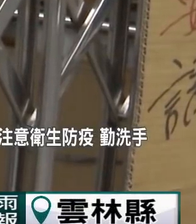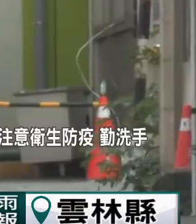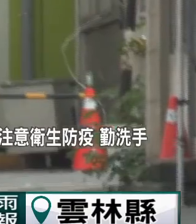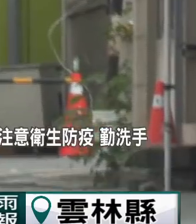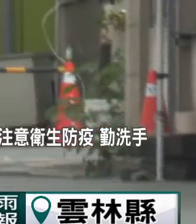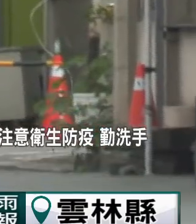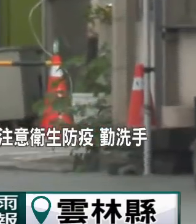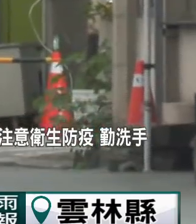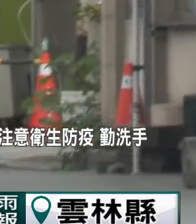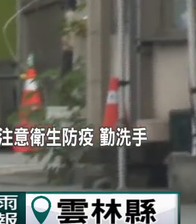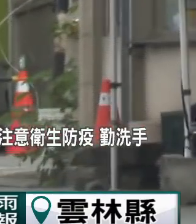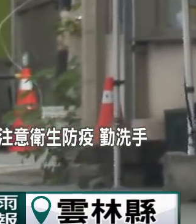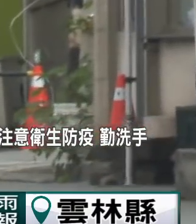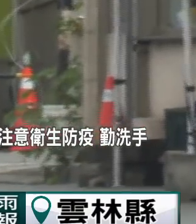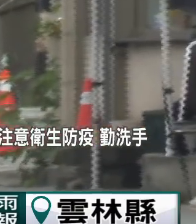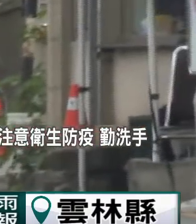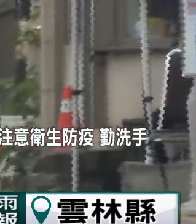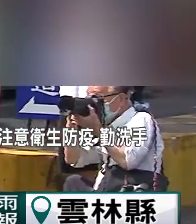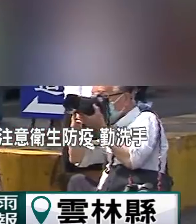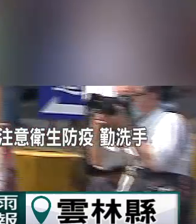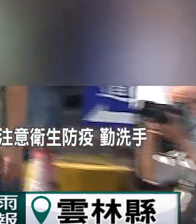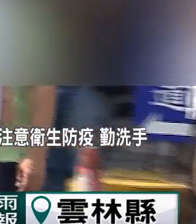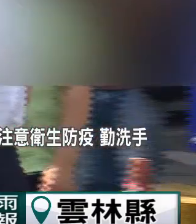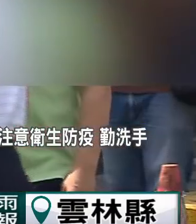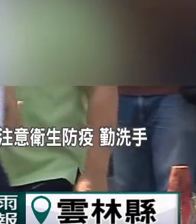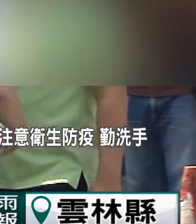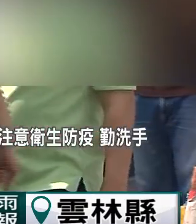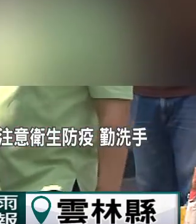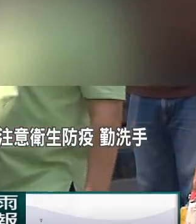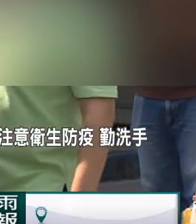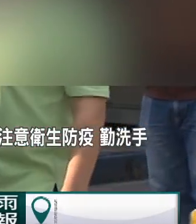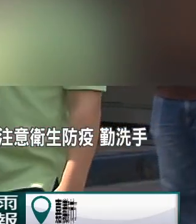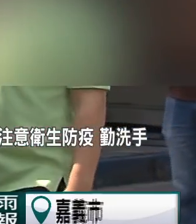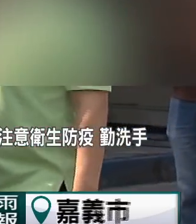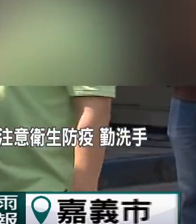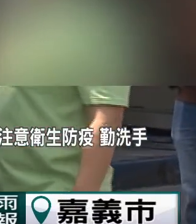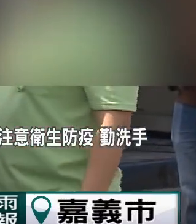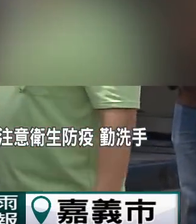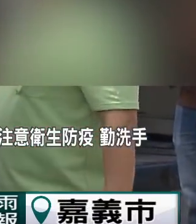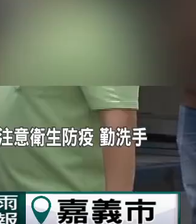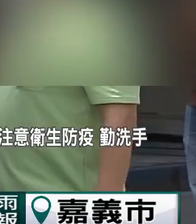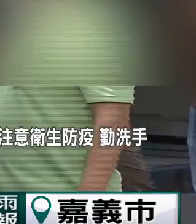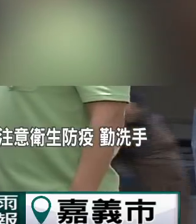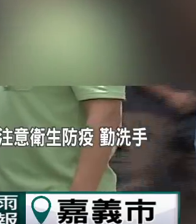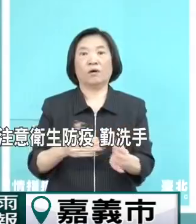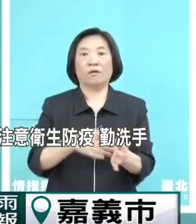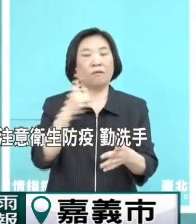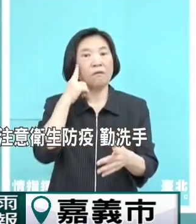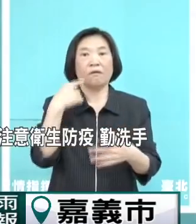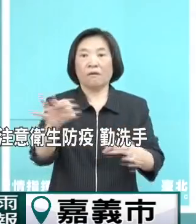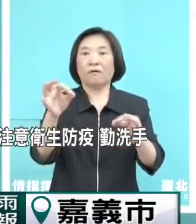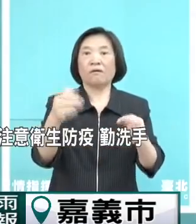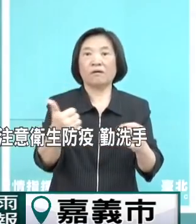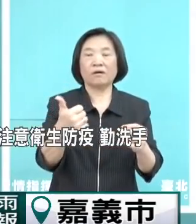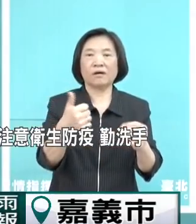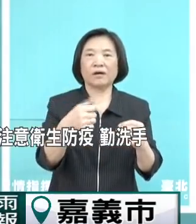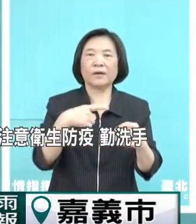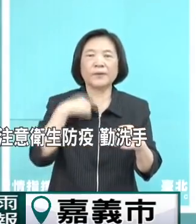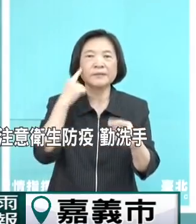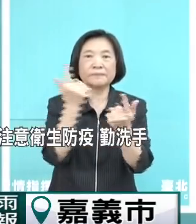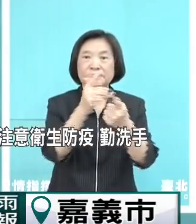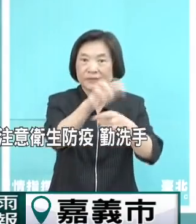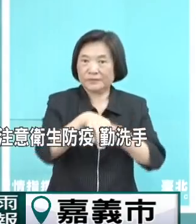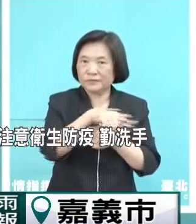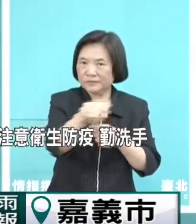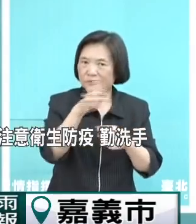一波又起。现在北农除了要全面普筛，台北市长柯文哲还要祭出更积极的手段。 我们在北农要试一个